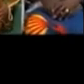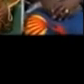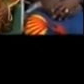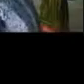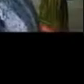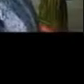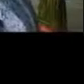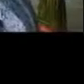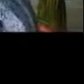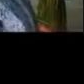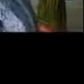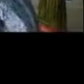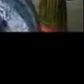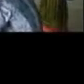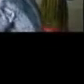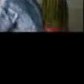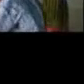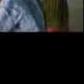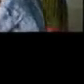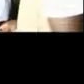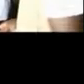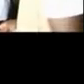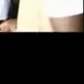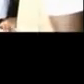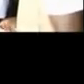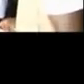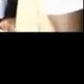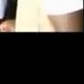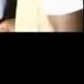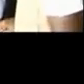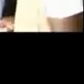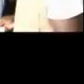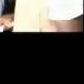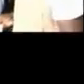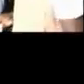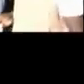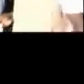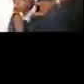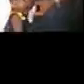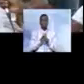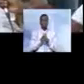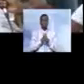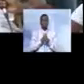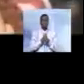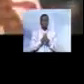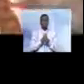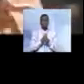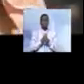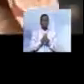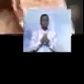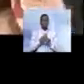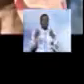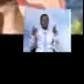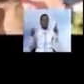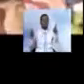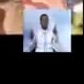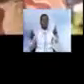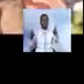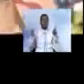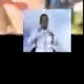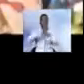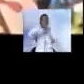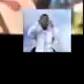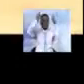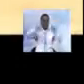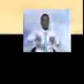activités d'écoute, d'audition et enquête sur l'ensemble du territoire pour établir la vérité. Face à face, victimes et